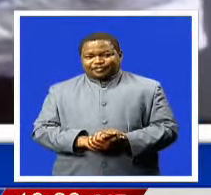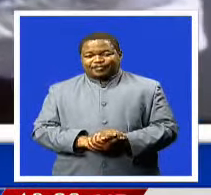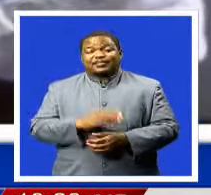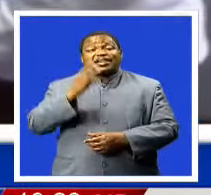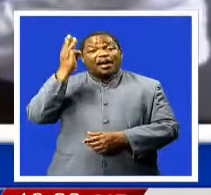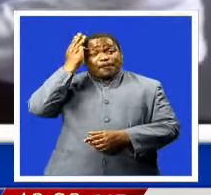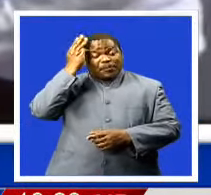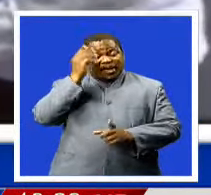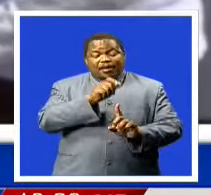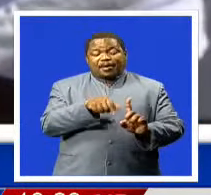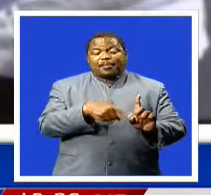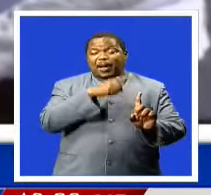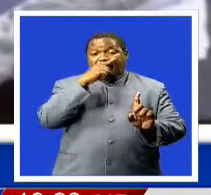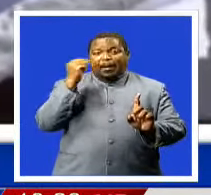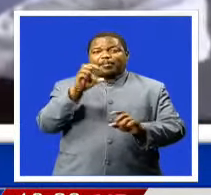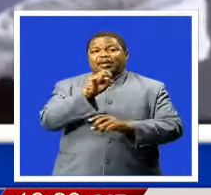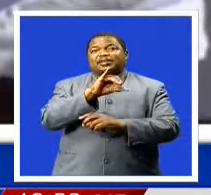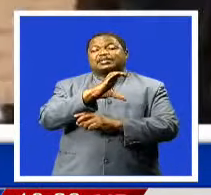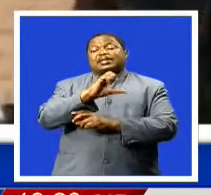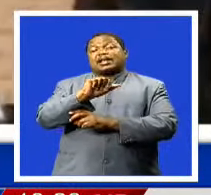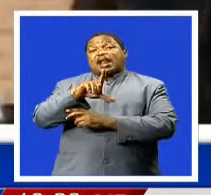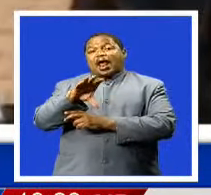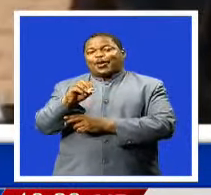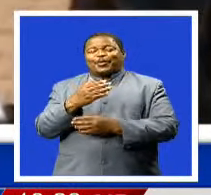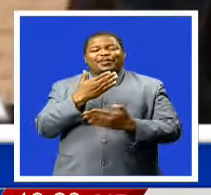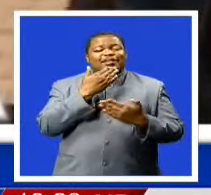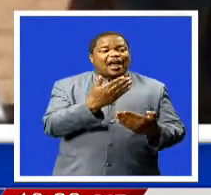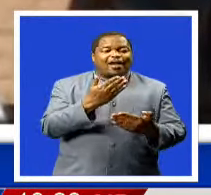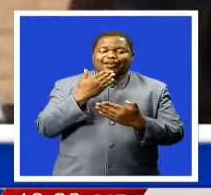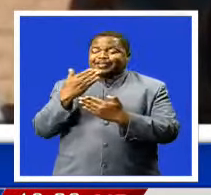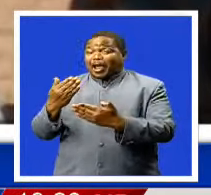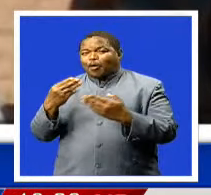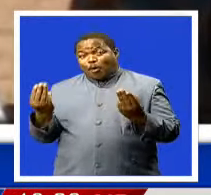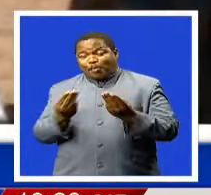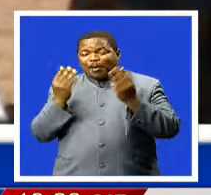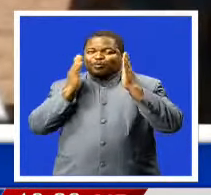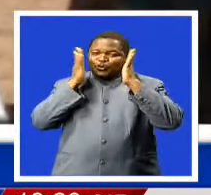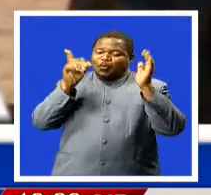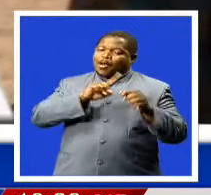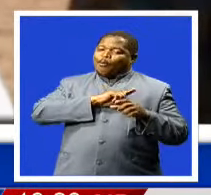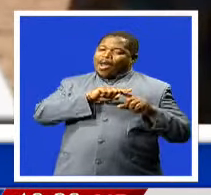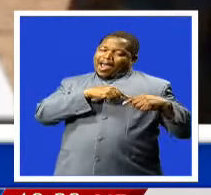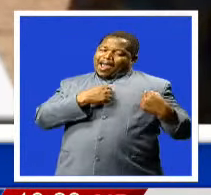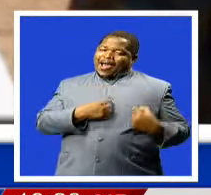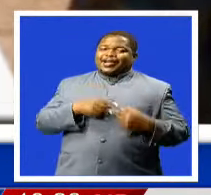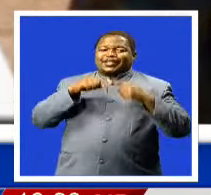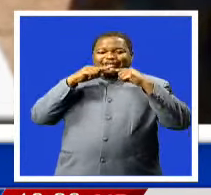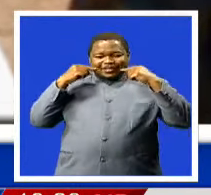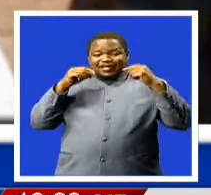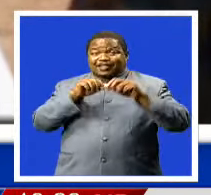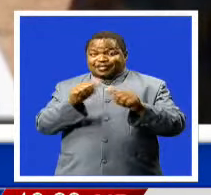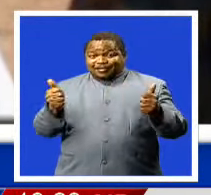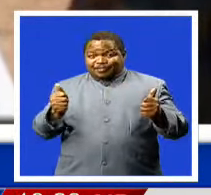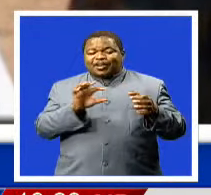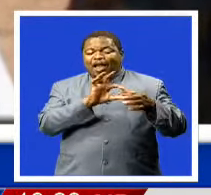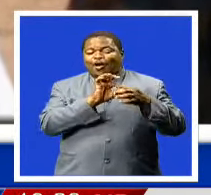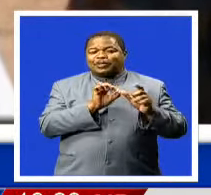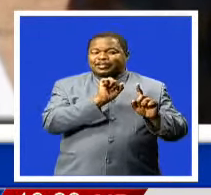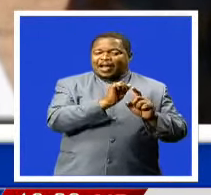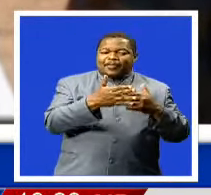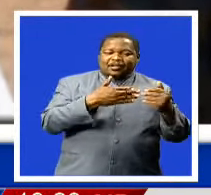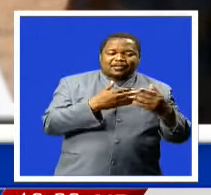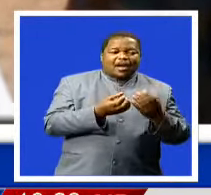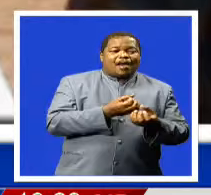Izinyane umfana Nkosi Sicalo selibonge inhlokomalo kanye nekumamatheka lokubonakalako esiveni njalo uma inhlangano